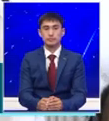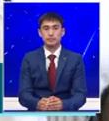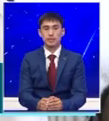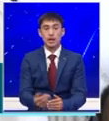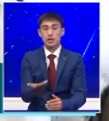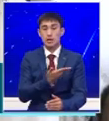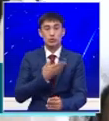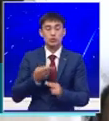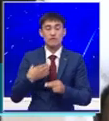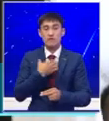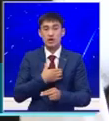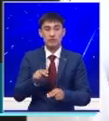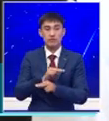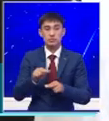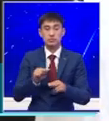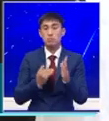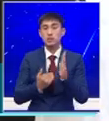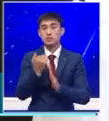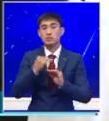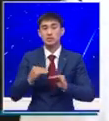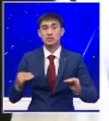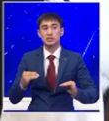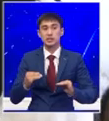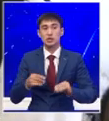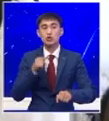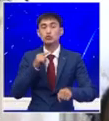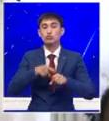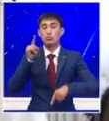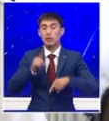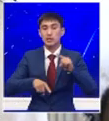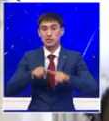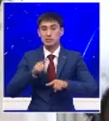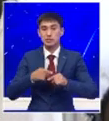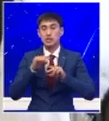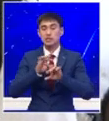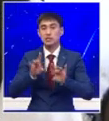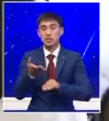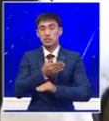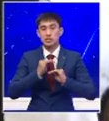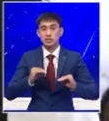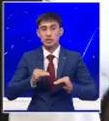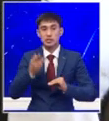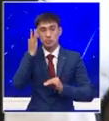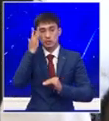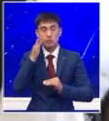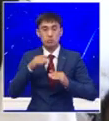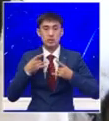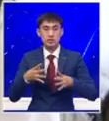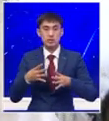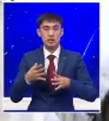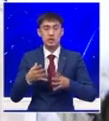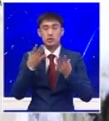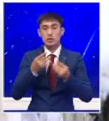Для меня очень важно воспитать в подрастающем поколении чувство патриотизма, донести до наших детей смысл праздника,